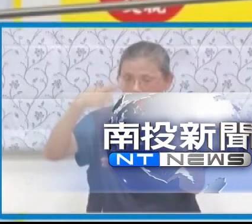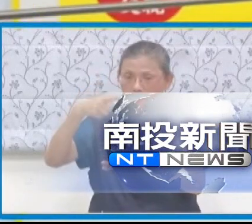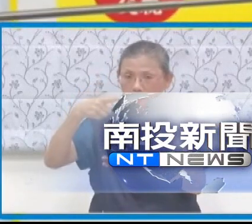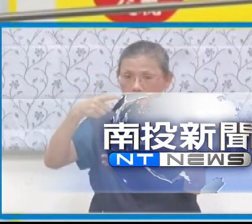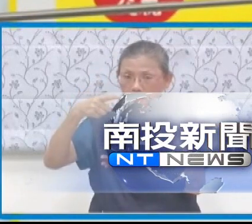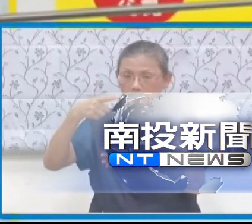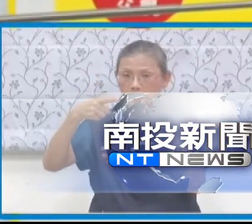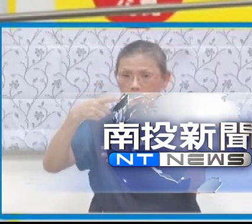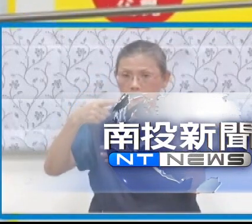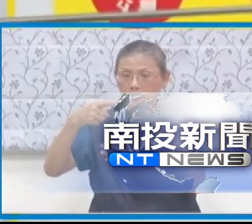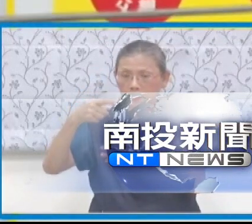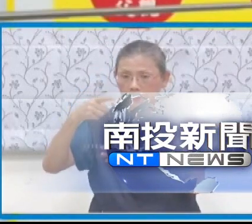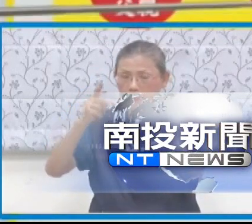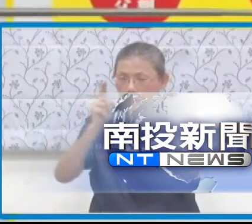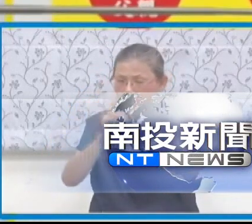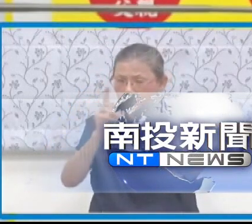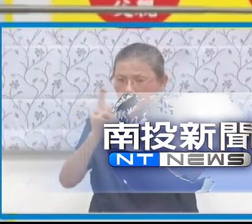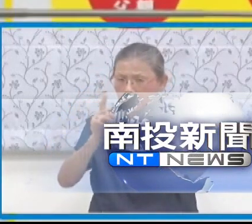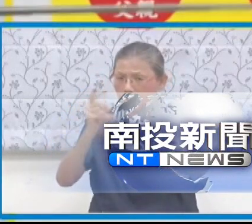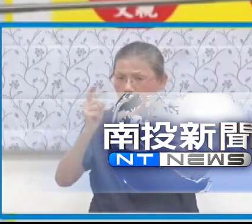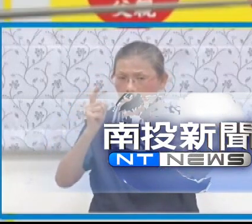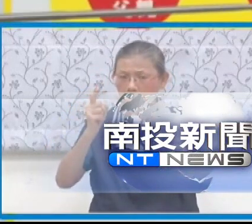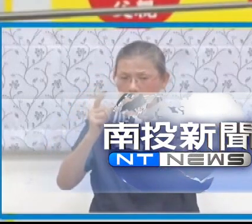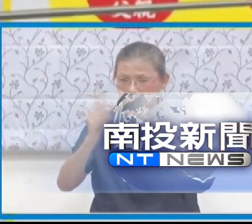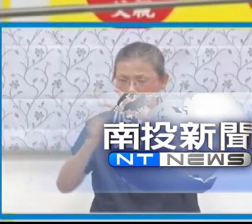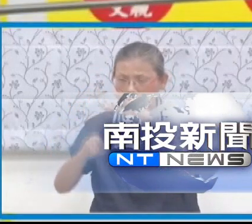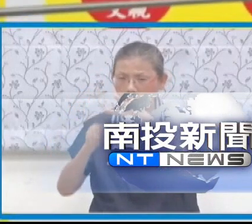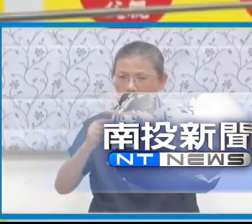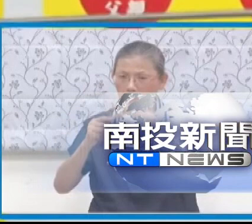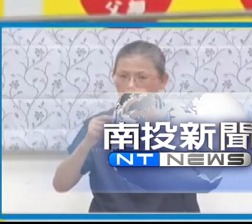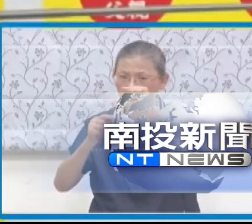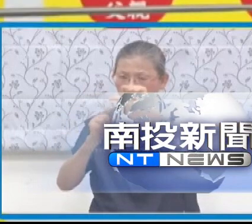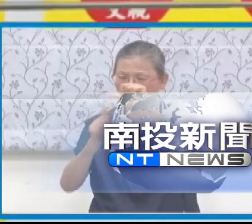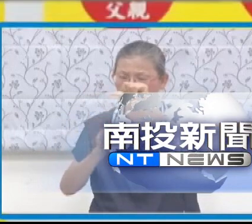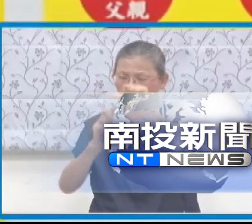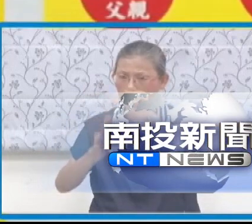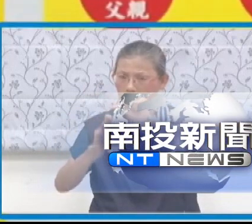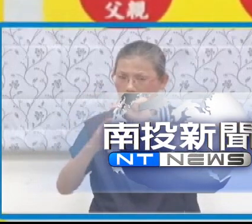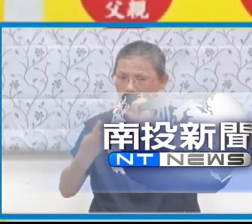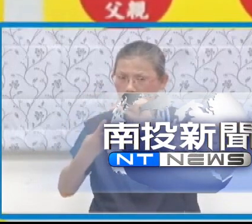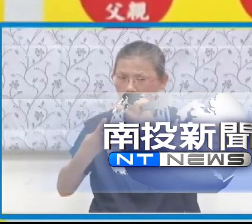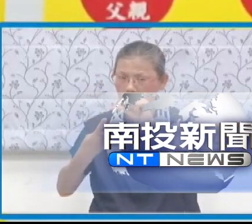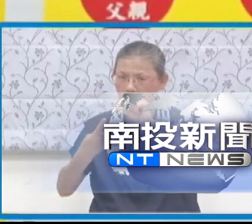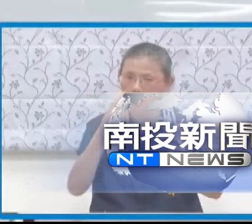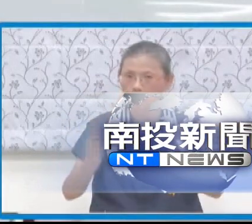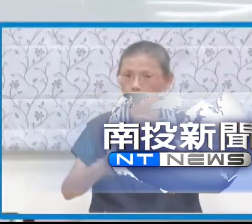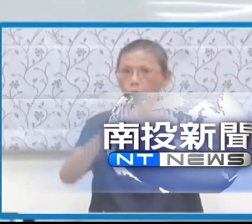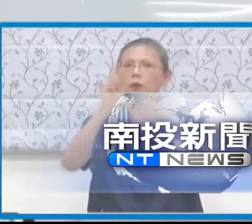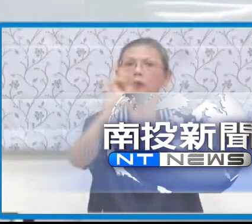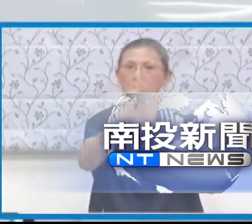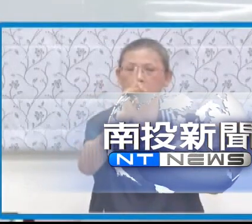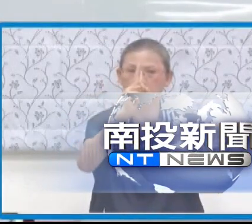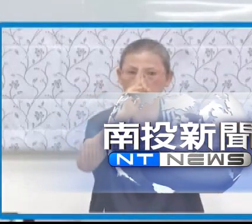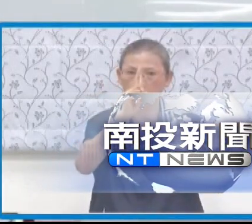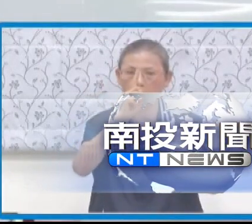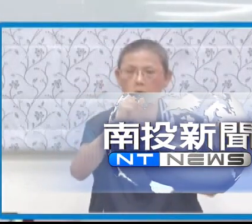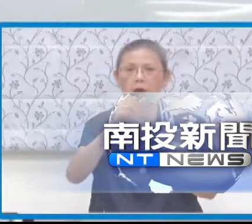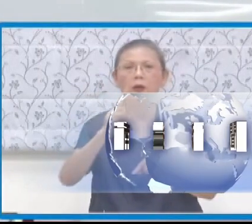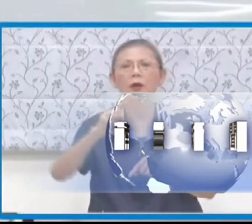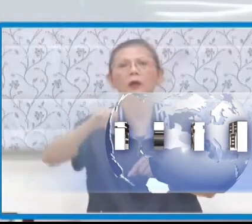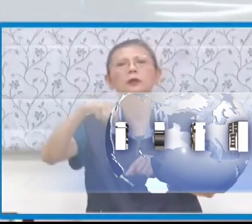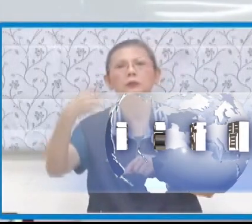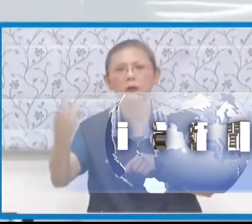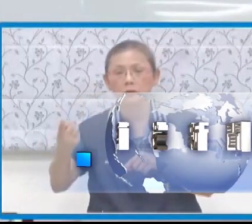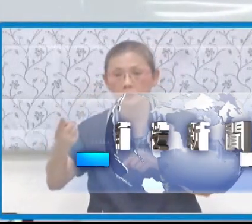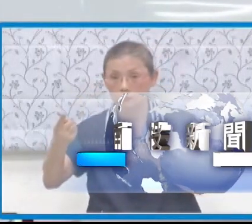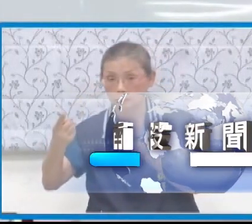5月24号那一天的核酸的检测当天，这三位的同住的家属都是阴性的反应。都是阴性反应了